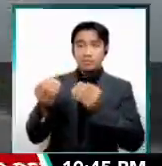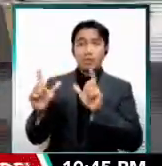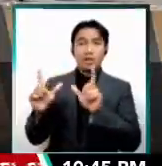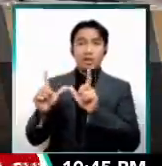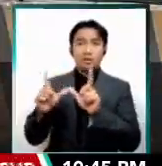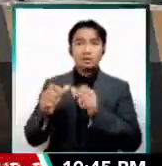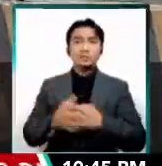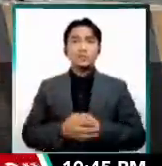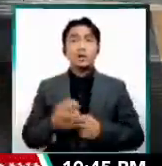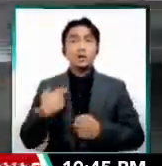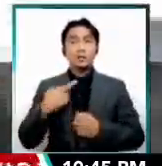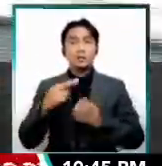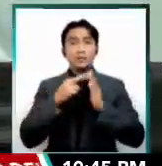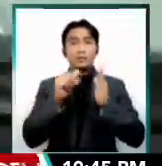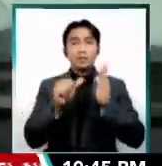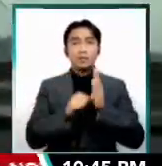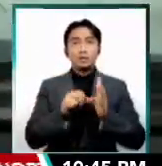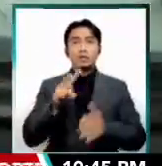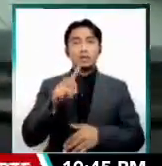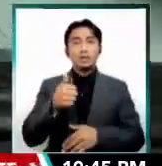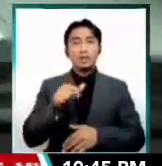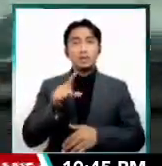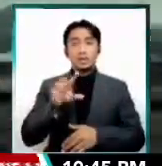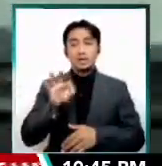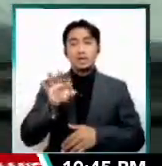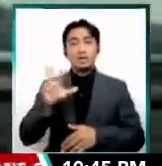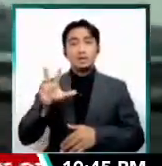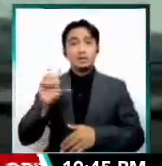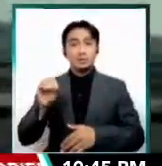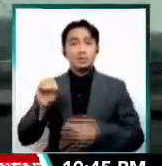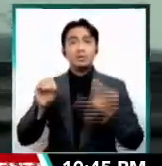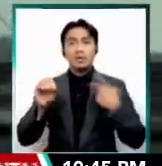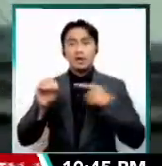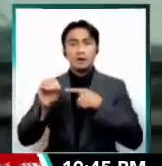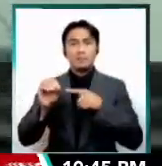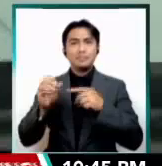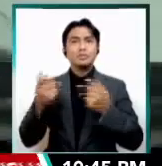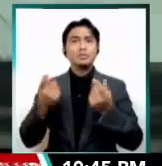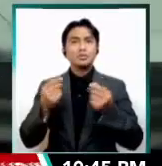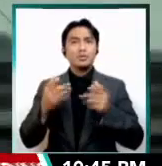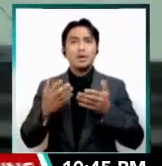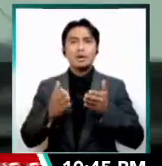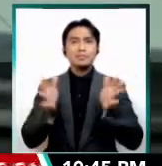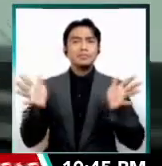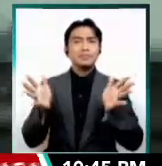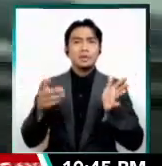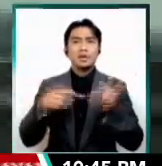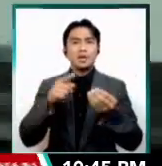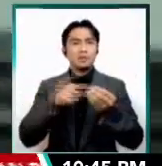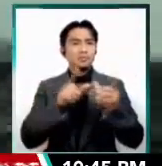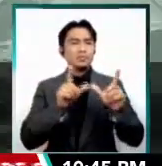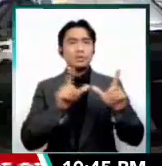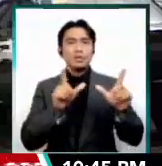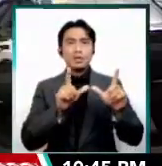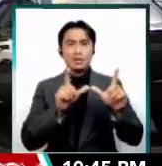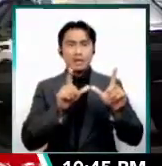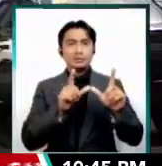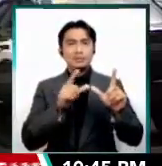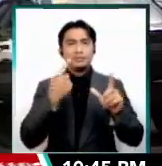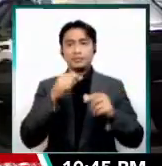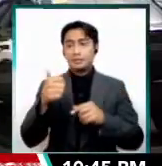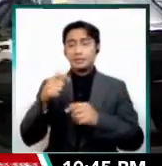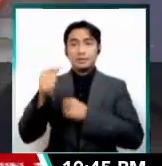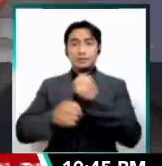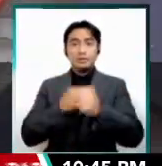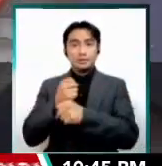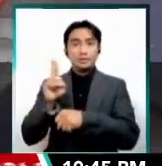Act 10930 o yung batas na nagpapalawig ng driver's license validity sa 10 taon. Layunin nito na